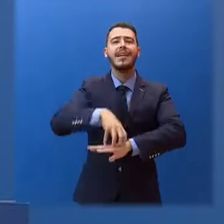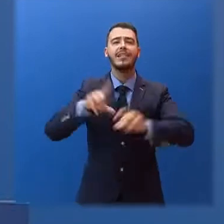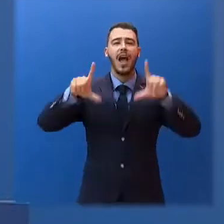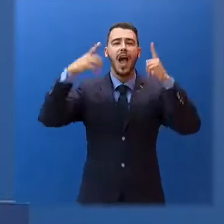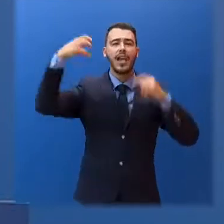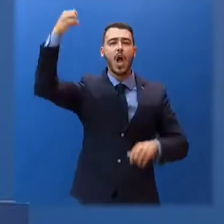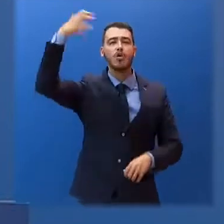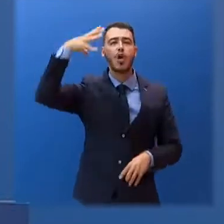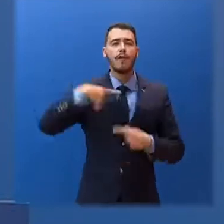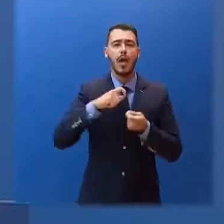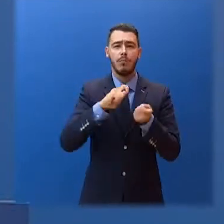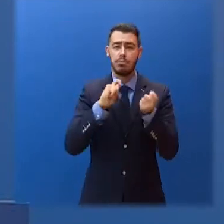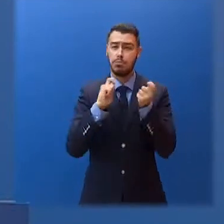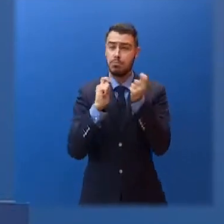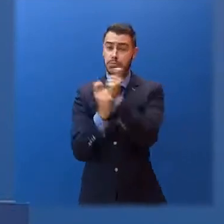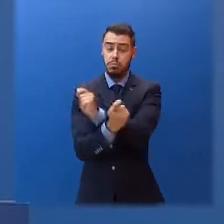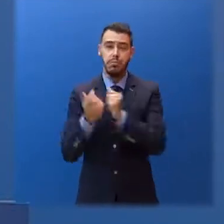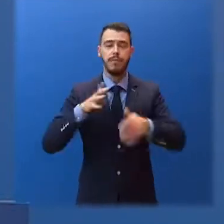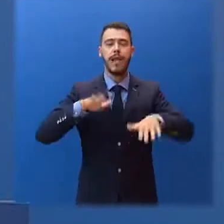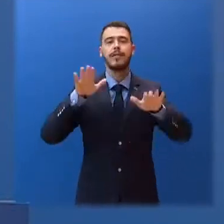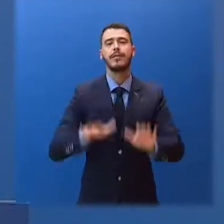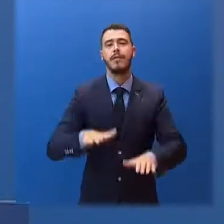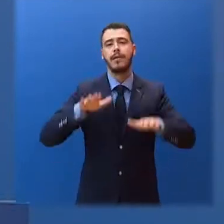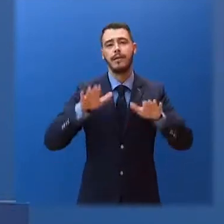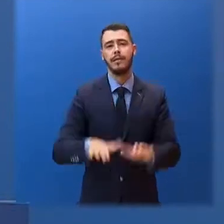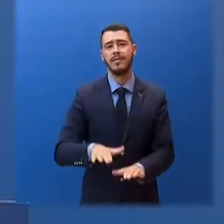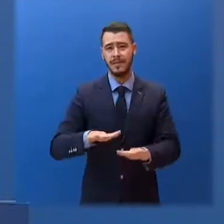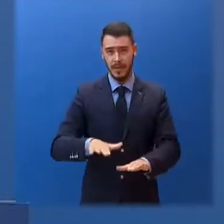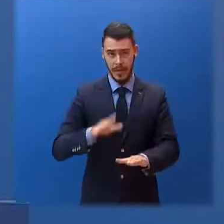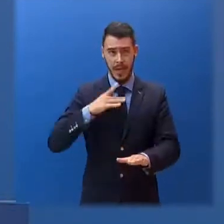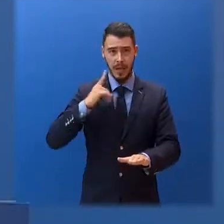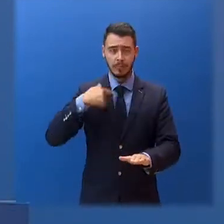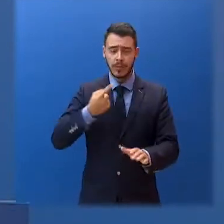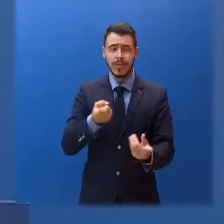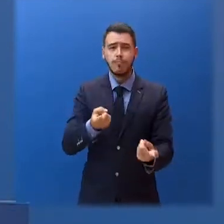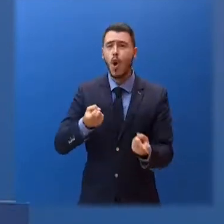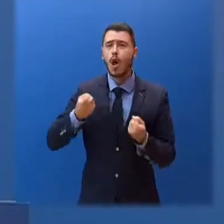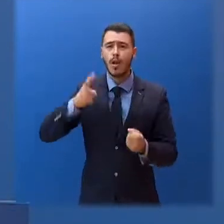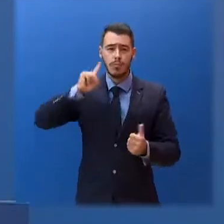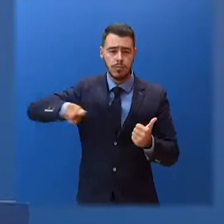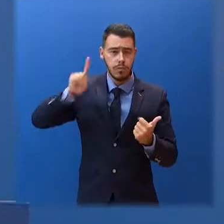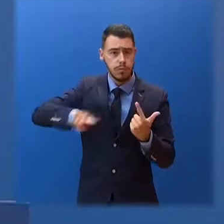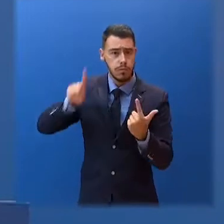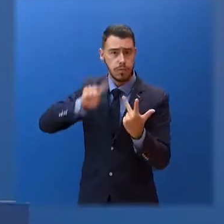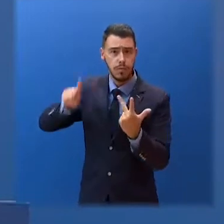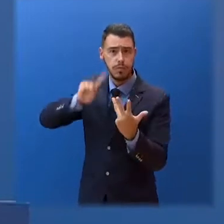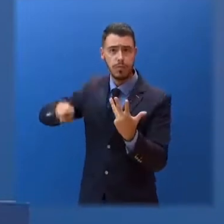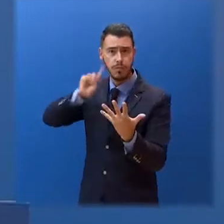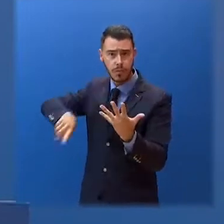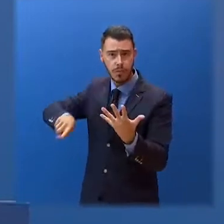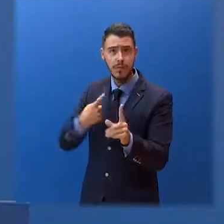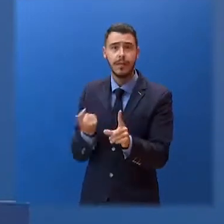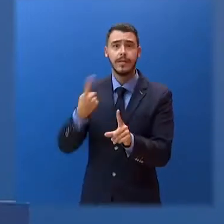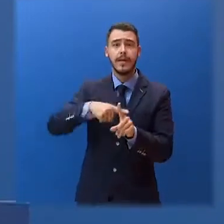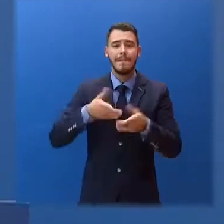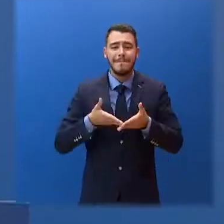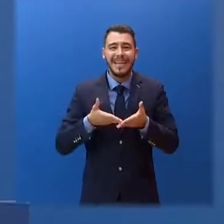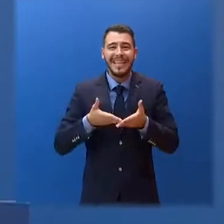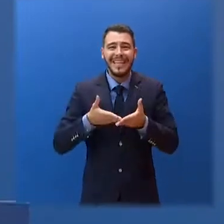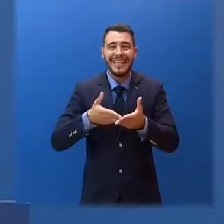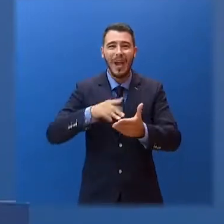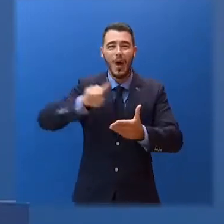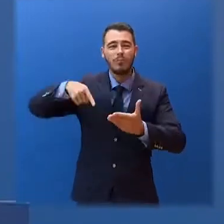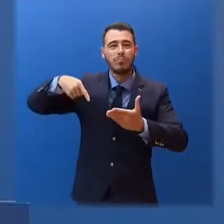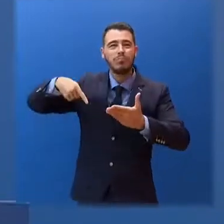Μονής της χώρας σε τζαμιά. Κορυφώθηκαν με την έξοδο του Rich Race και μονάδων του τουρκικού στόλου